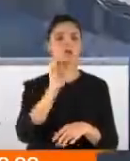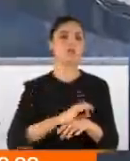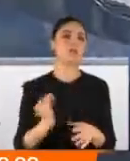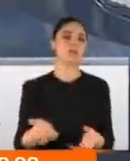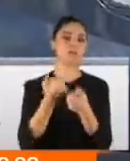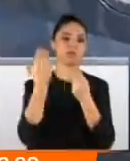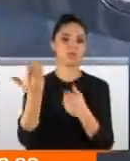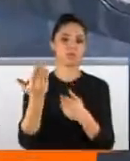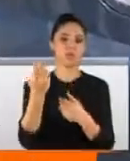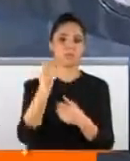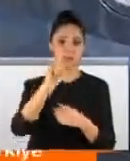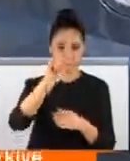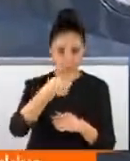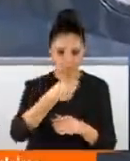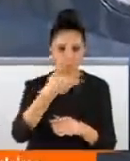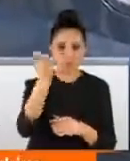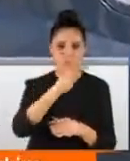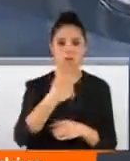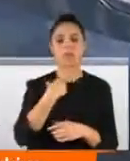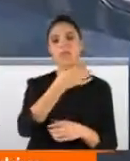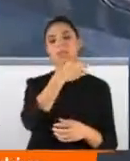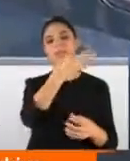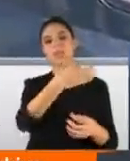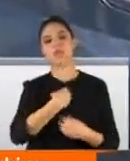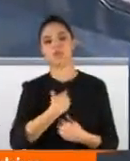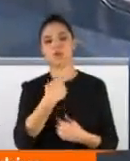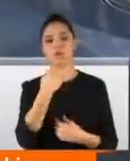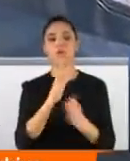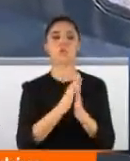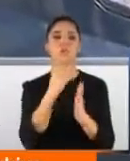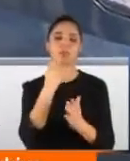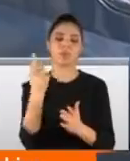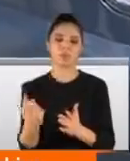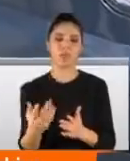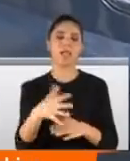kurtuldu. Miktarını tespit edince bize teşekkür ettiler. Kusura